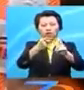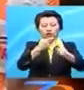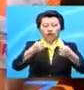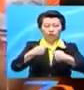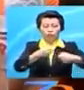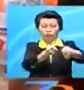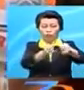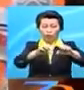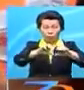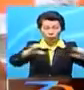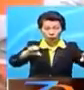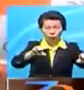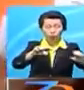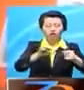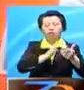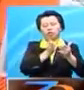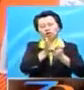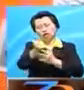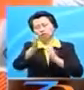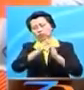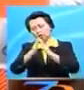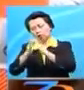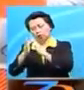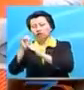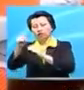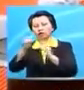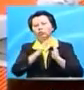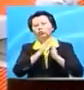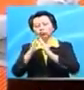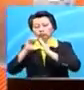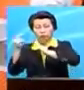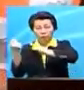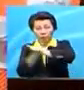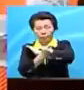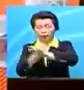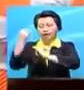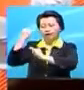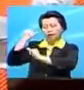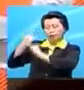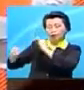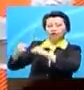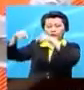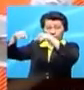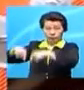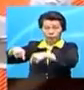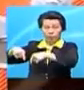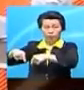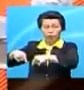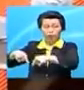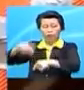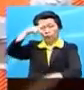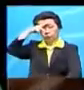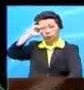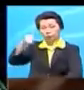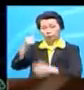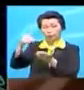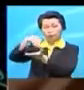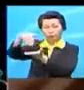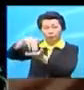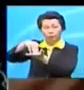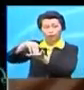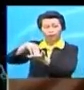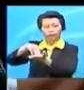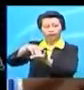Sungai Buloh, merentasi kawasan perbandaran dan juga perumahan dan berakhir di sini, Putrajaya Central.